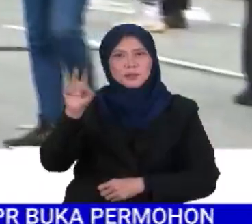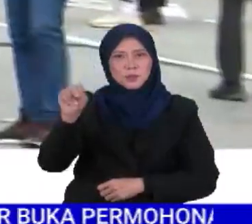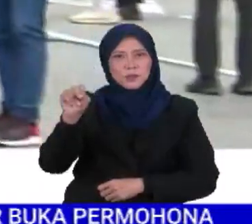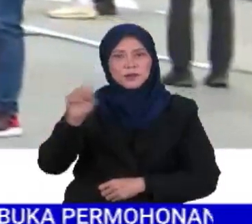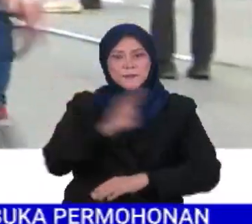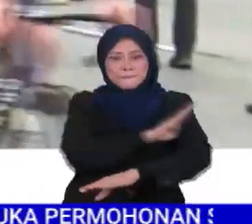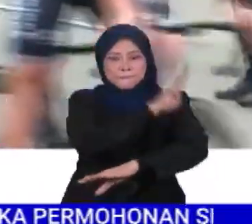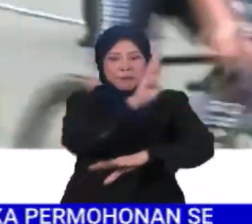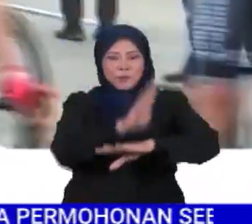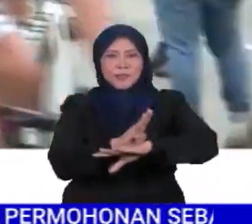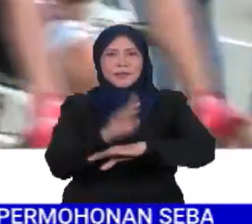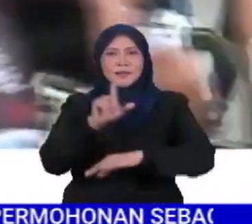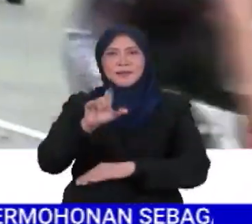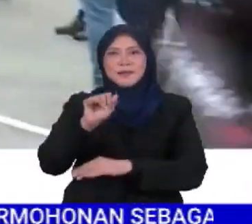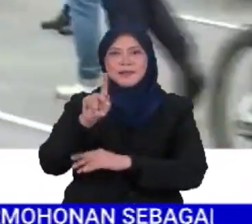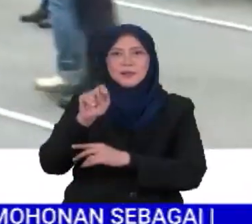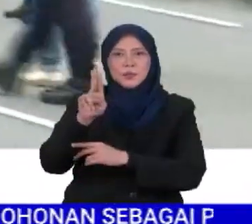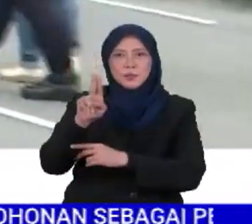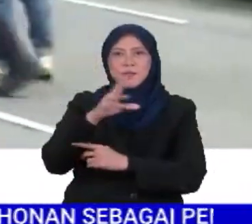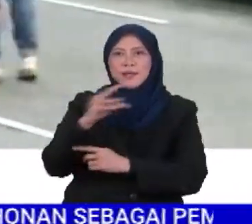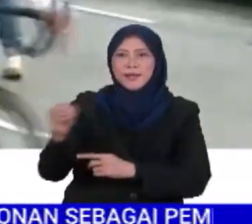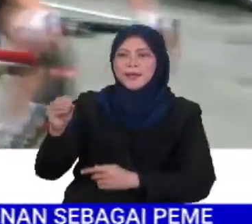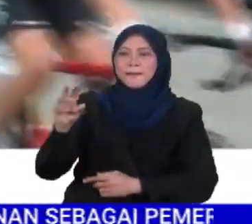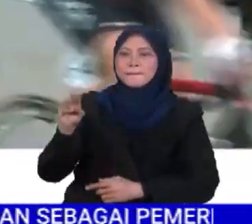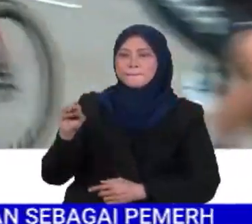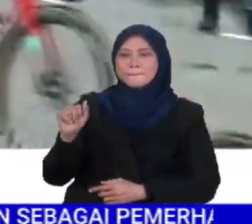di Bukit Niku dan Mantin.